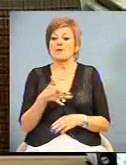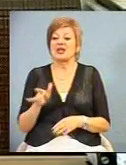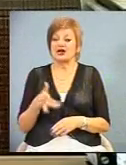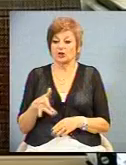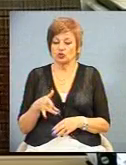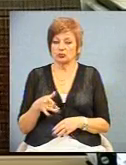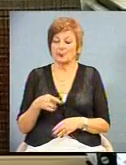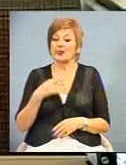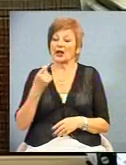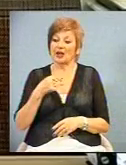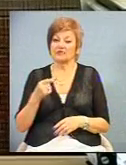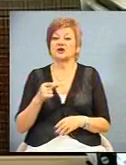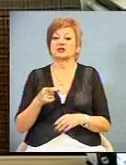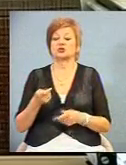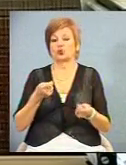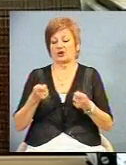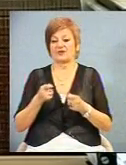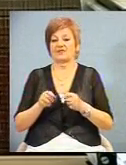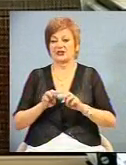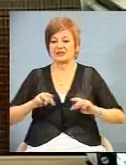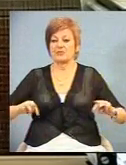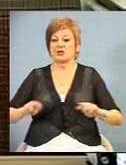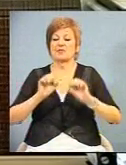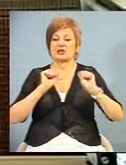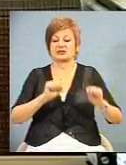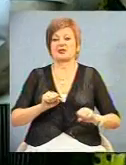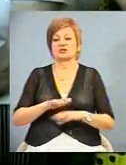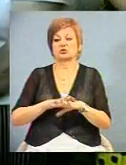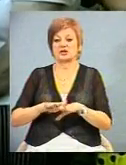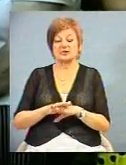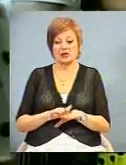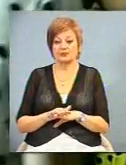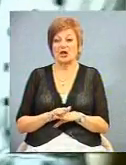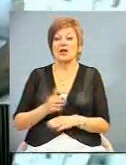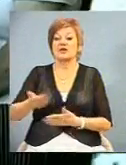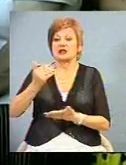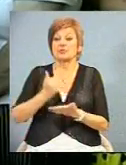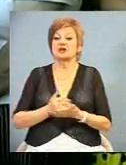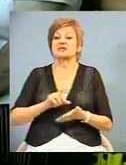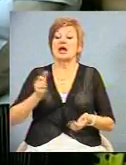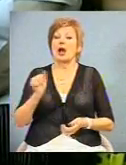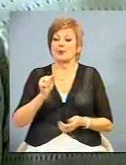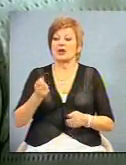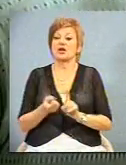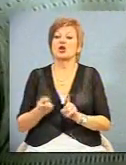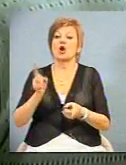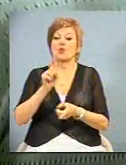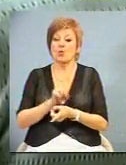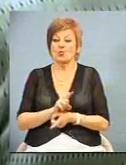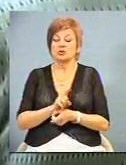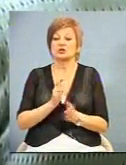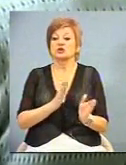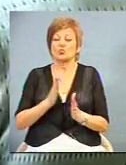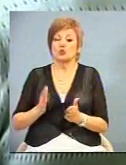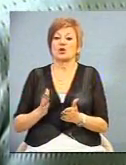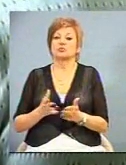зазначає керівник обласного департаменту соціального захисту населення Катерина Кривошей. Наприкінці квітня у Кабміні змінили порядок нарахування.